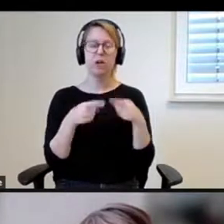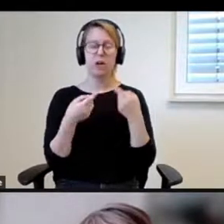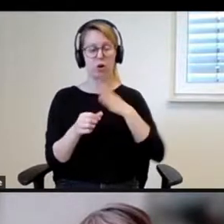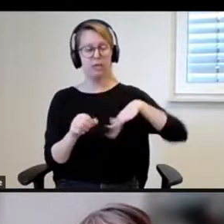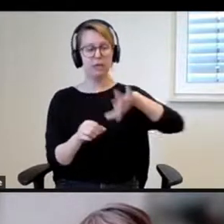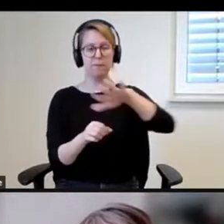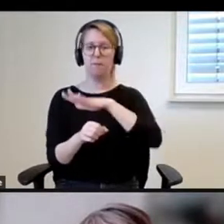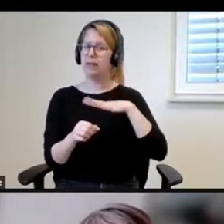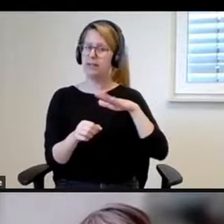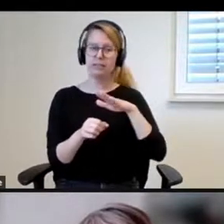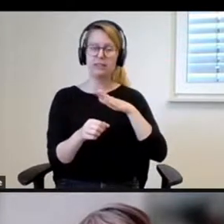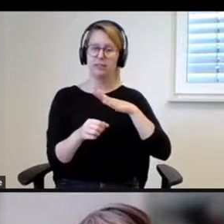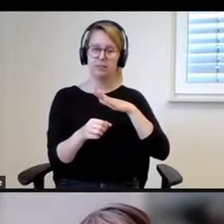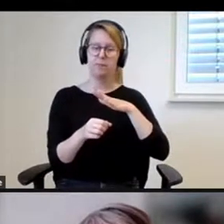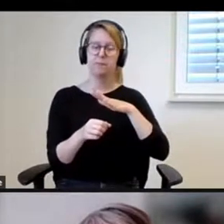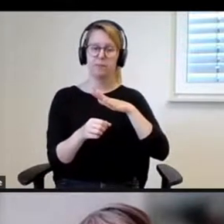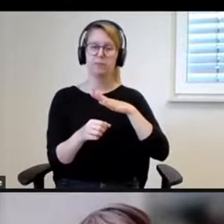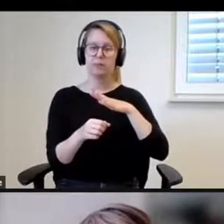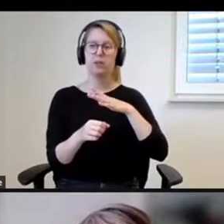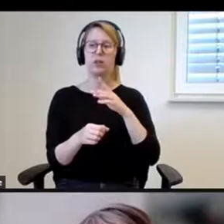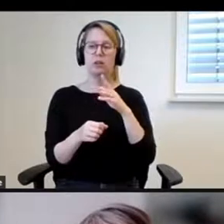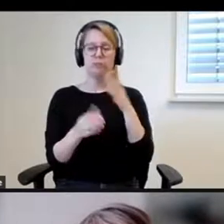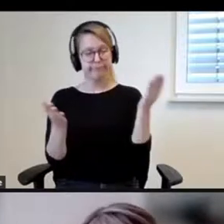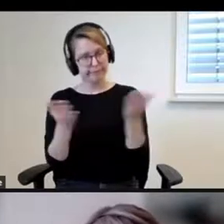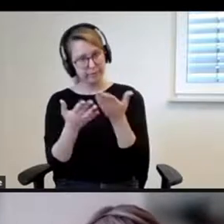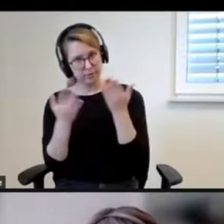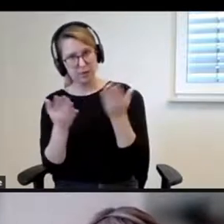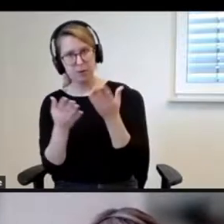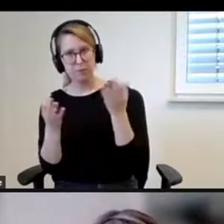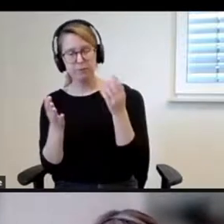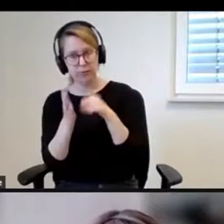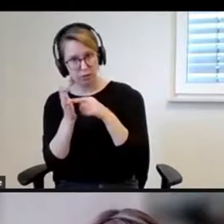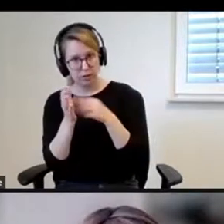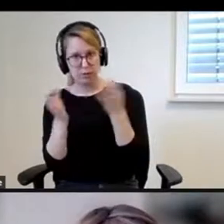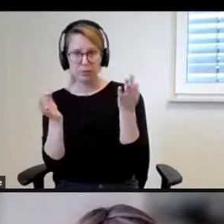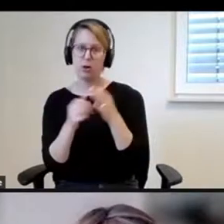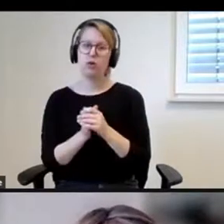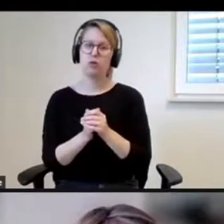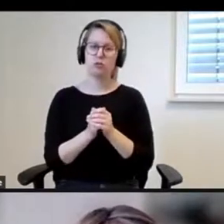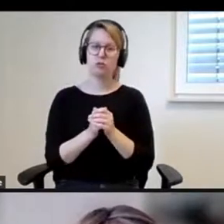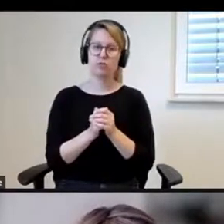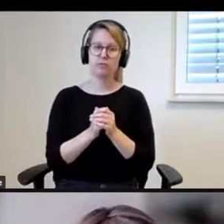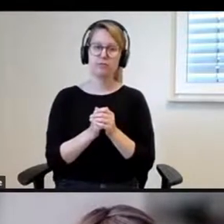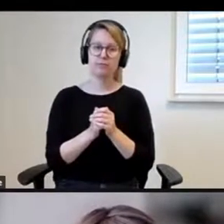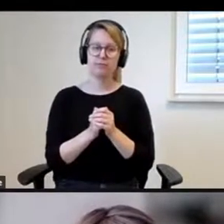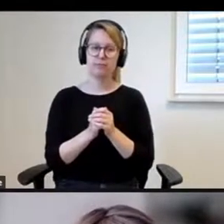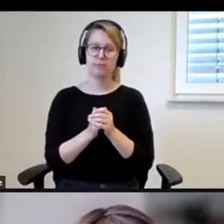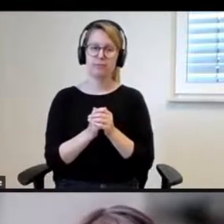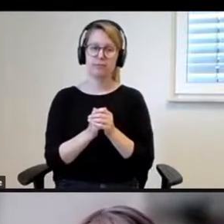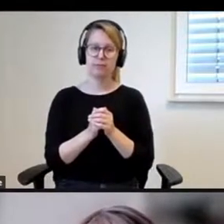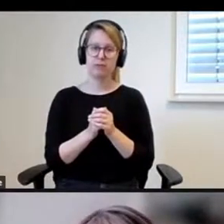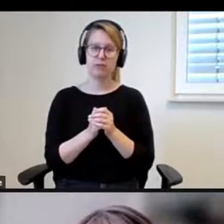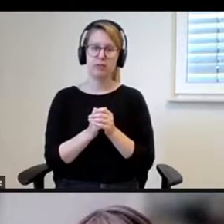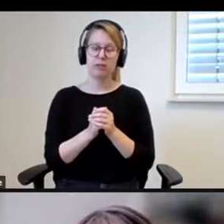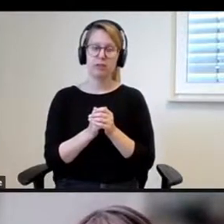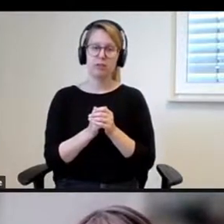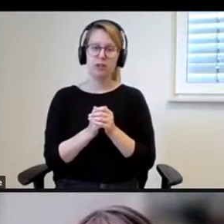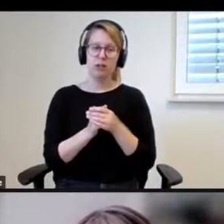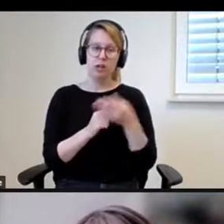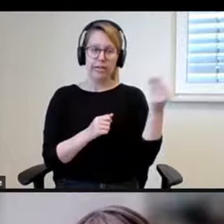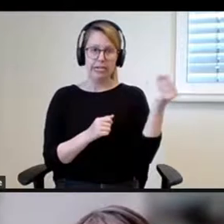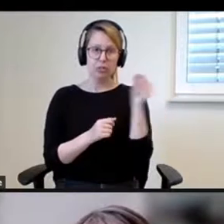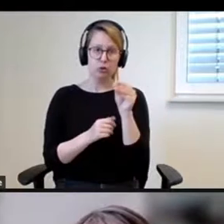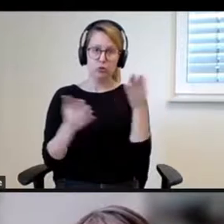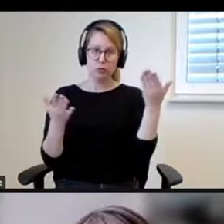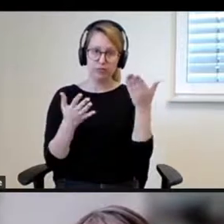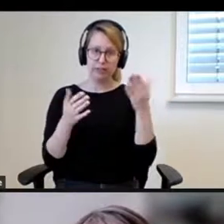gefordert, mit der Hilfe über den Accessibilitätsgesetz. Dann ein weiterer Punkt an der